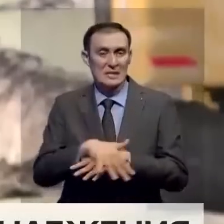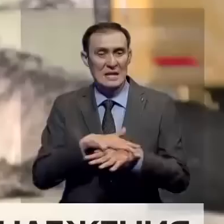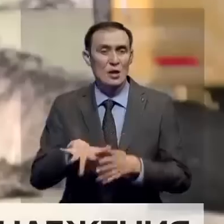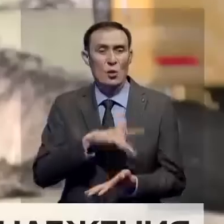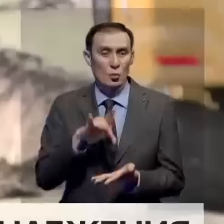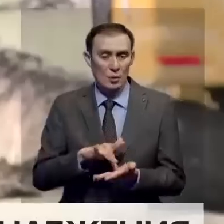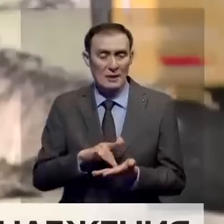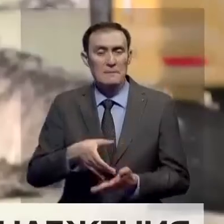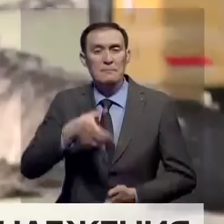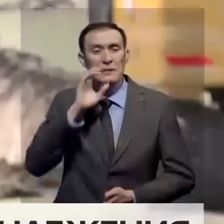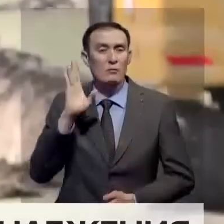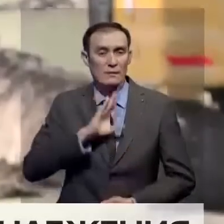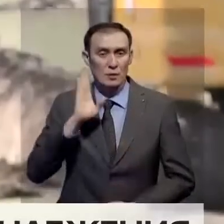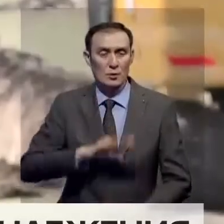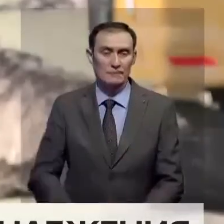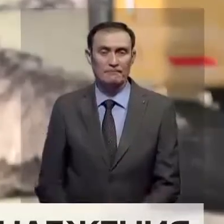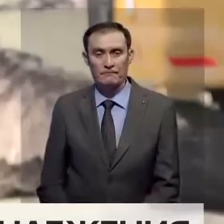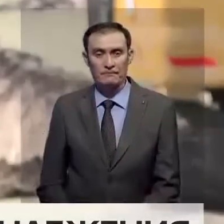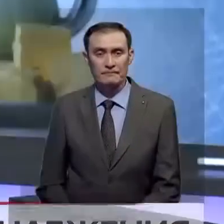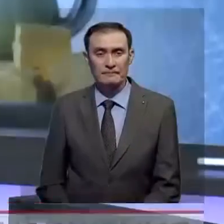города питьевой водой.